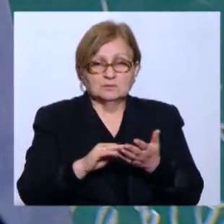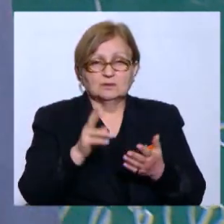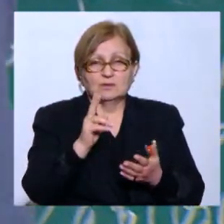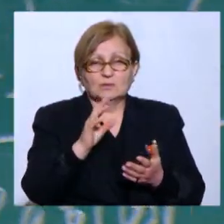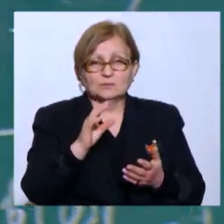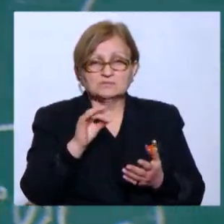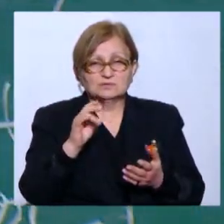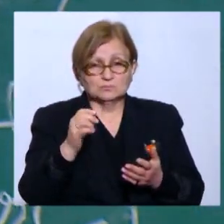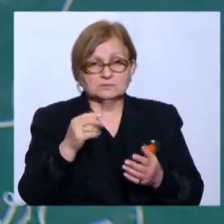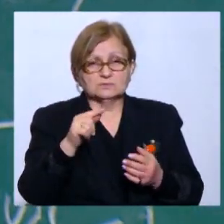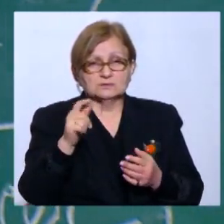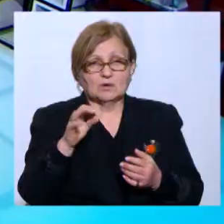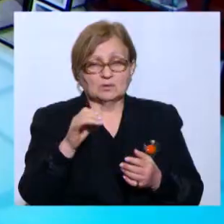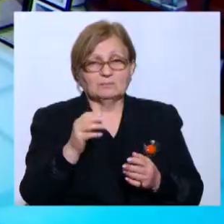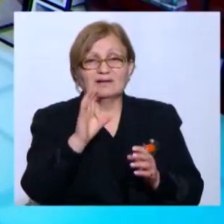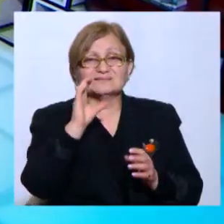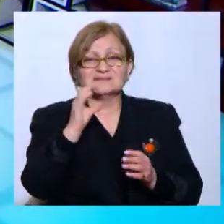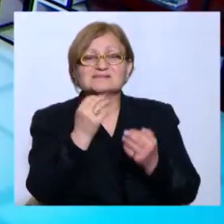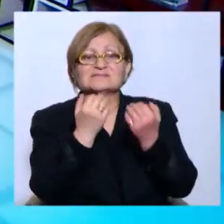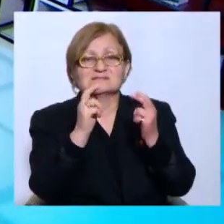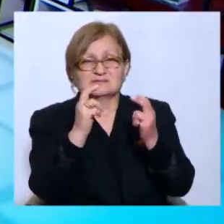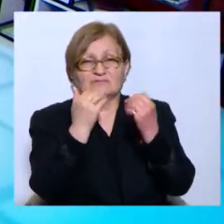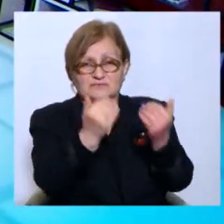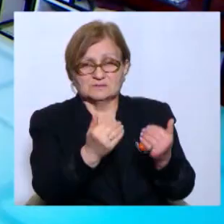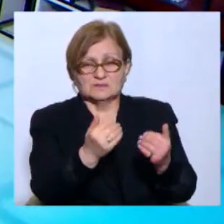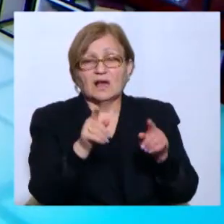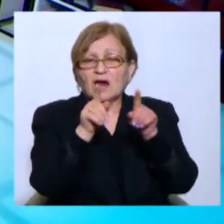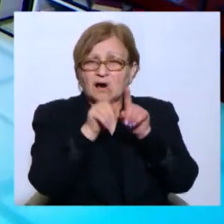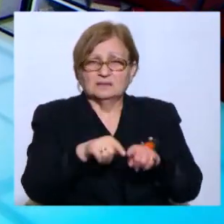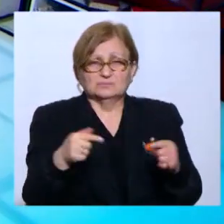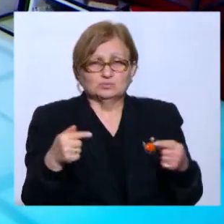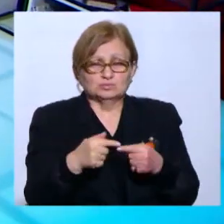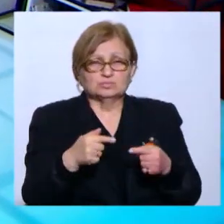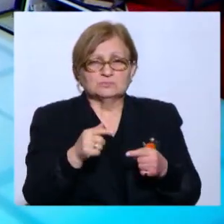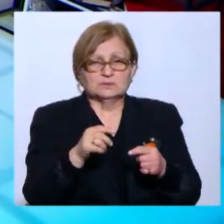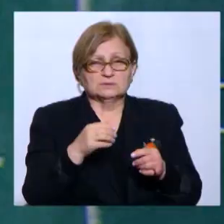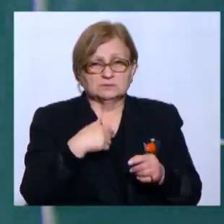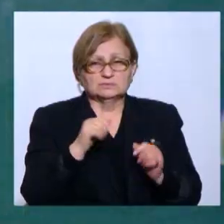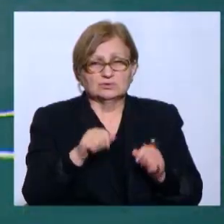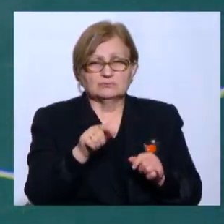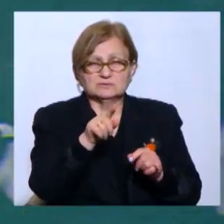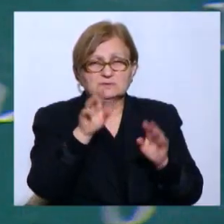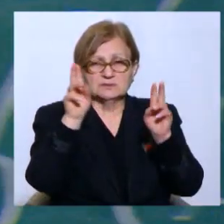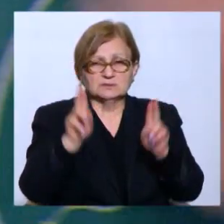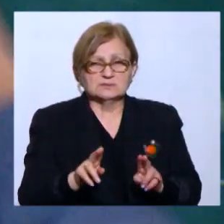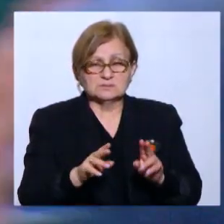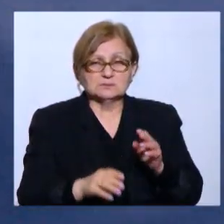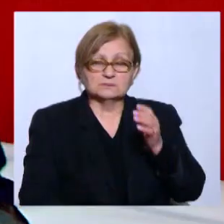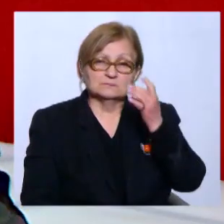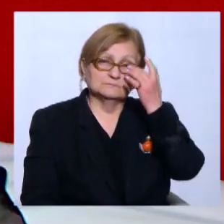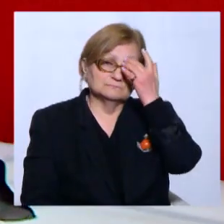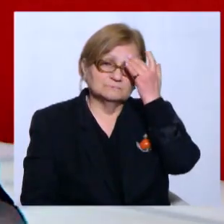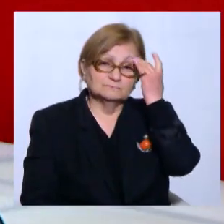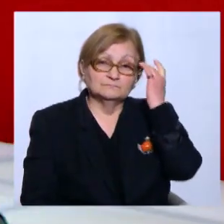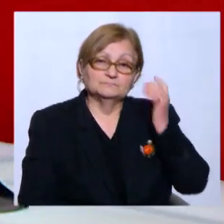თეორემა წესთვის, შეგვიძლია ზუსტად ასეთივე წესით, მოდით აი ეს გამოყვანა წავშალოთ,